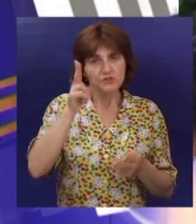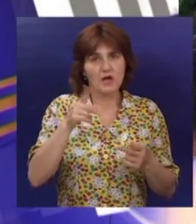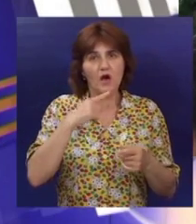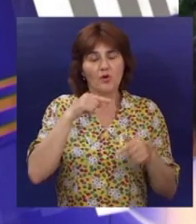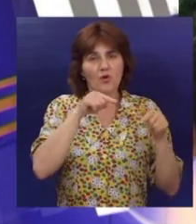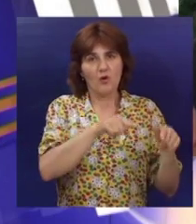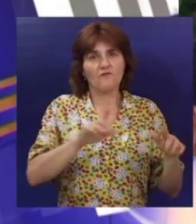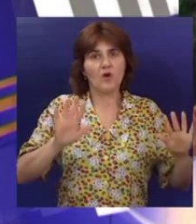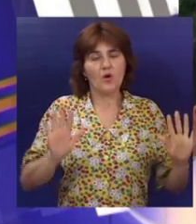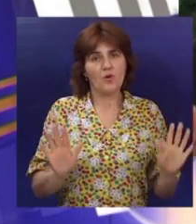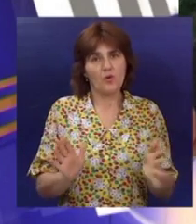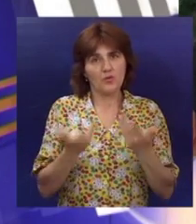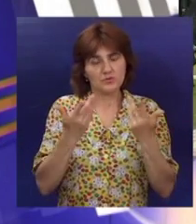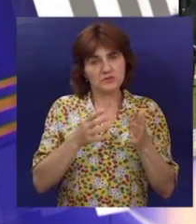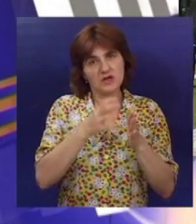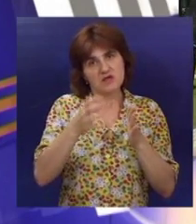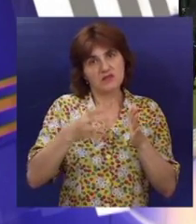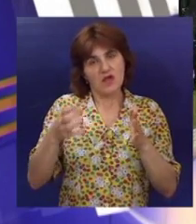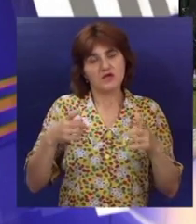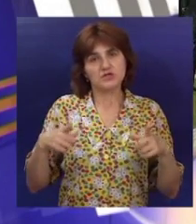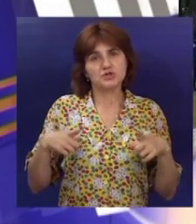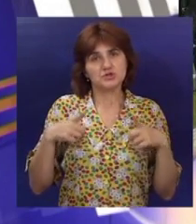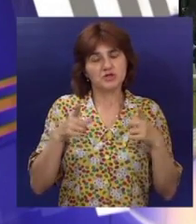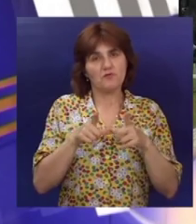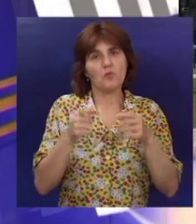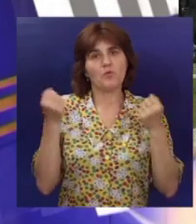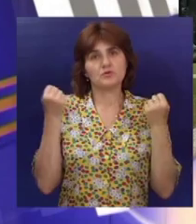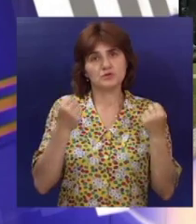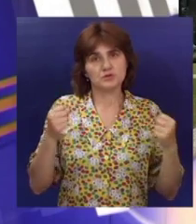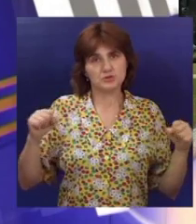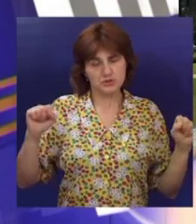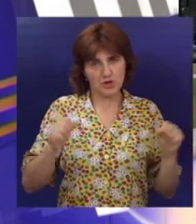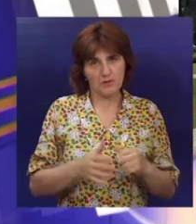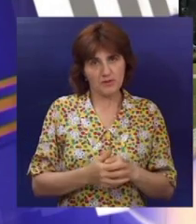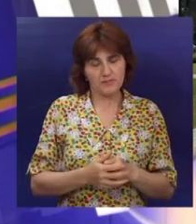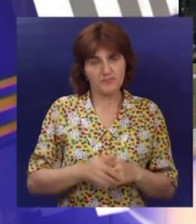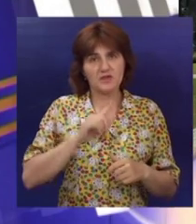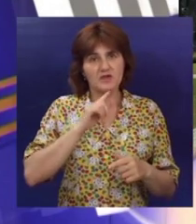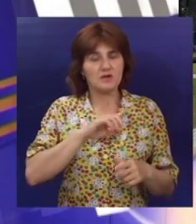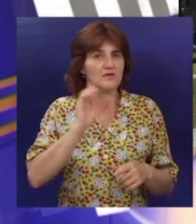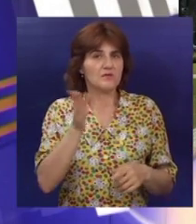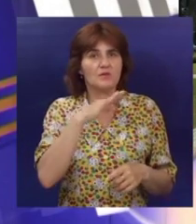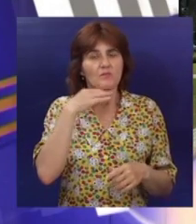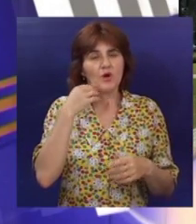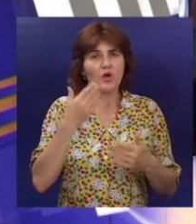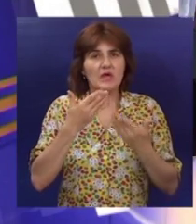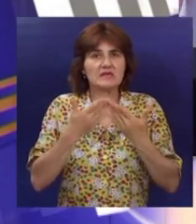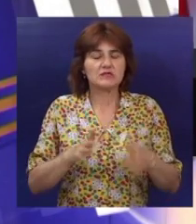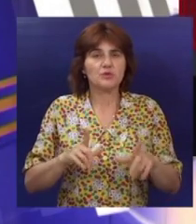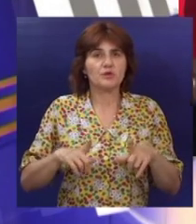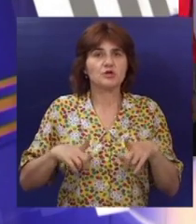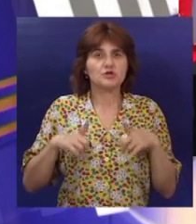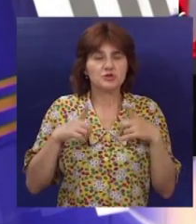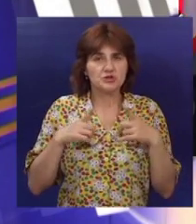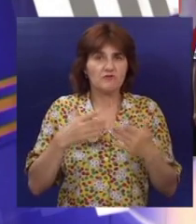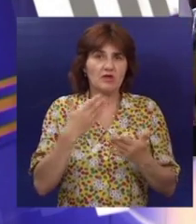zbog onih koji su taj ustanak preživeli i nastavili da žive u slobodi, tako i zbog onih koji su život u borbi izgubili i kojima